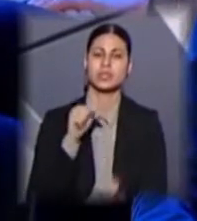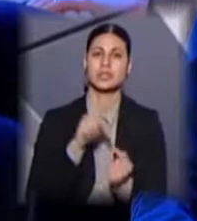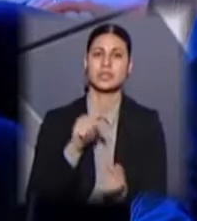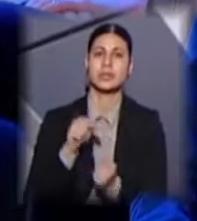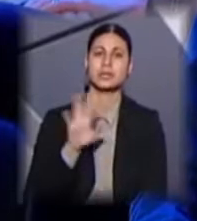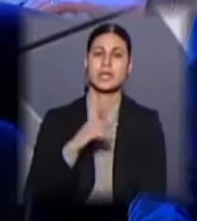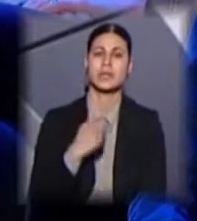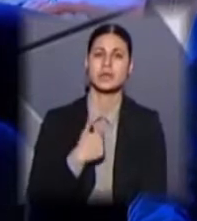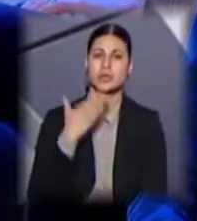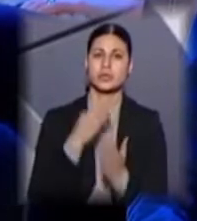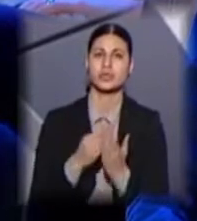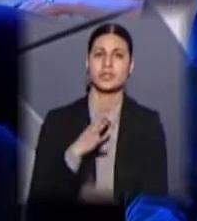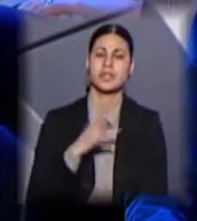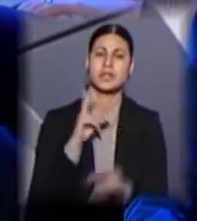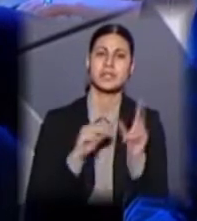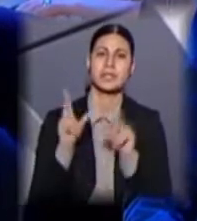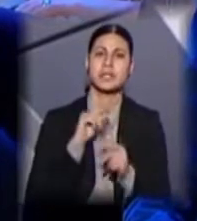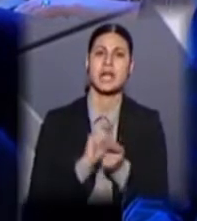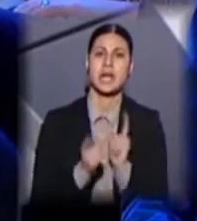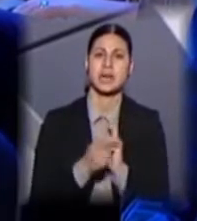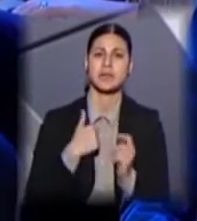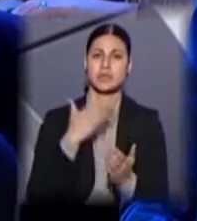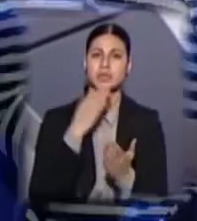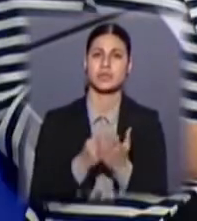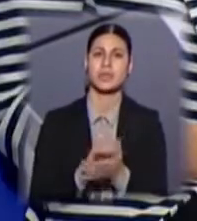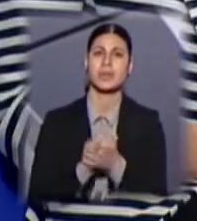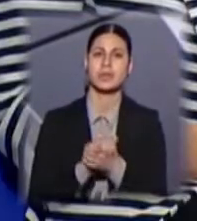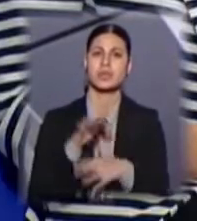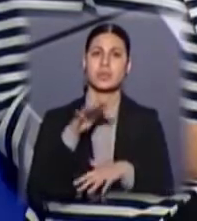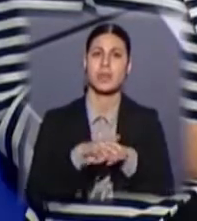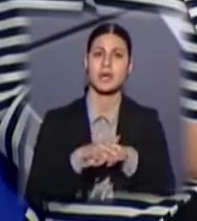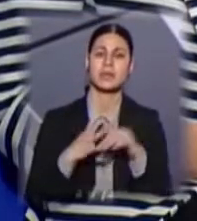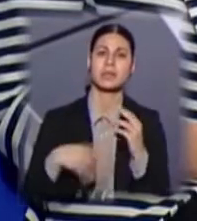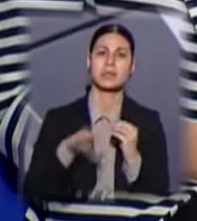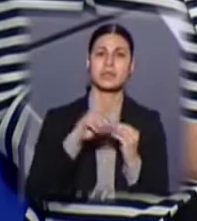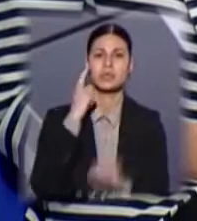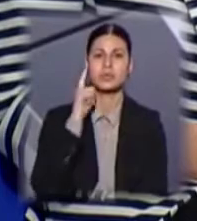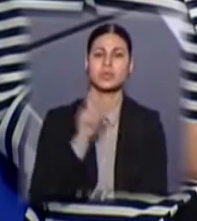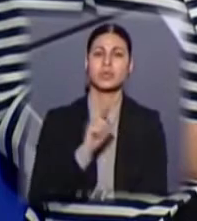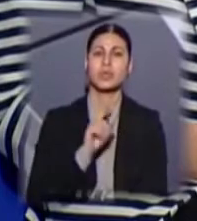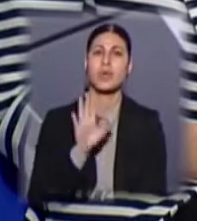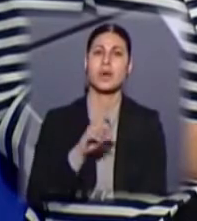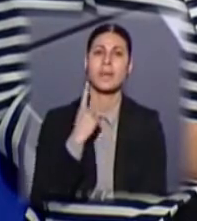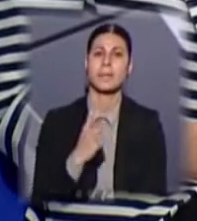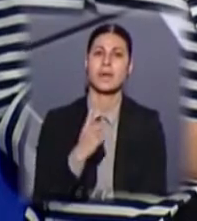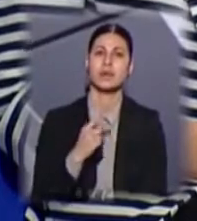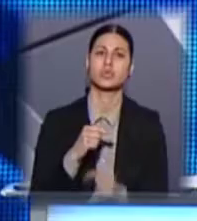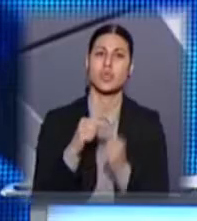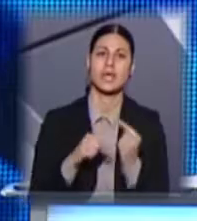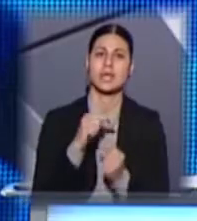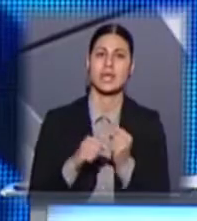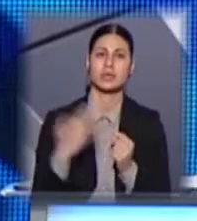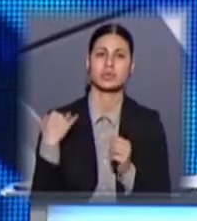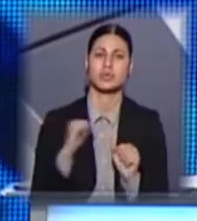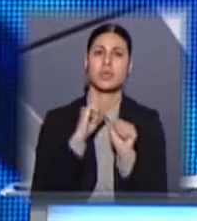არამარტო ჩვენ ვიყავით იმედიანად, არამედ ჩვენი პარტნიორი ბანკები, ისინი გრძნობდნენ, რომ ამით არამარტო კონკრეტულ კერძო ბიზნესს უჭერდნენ